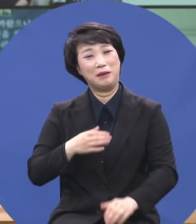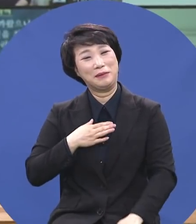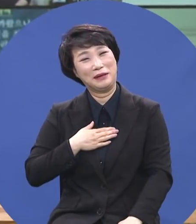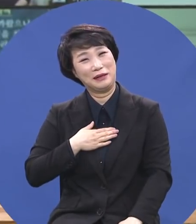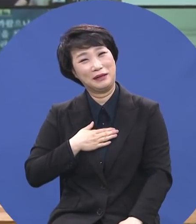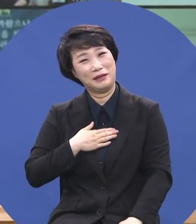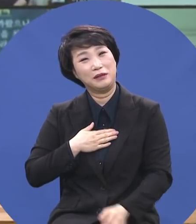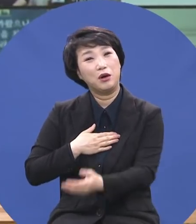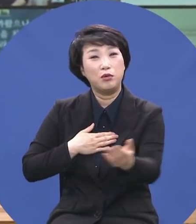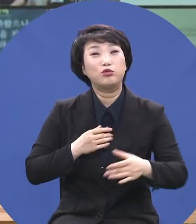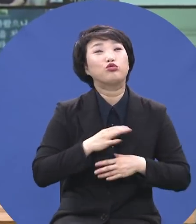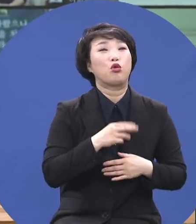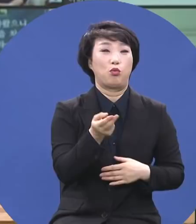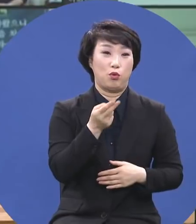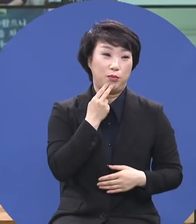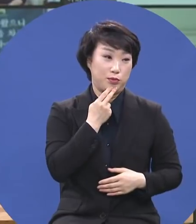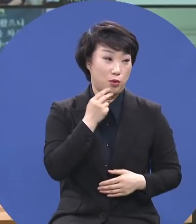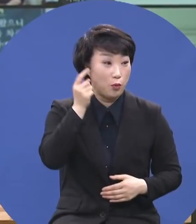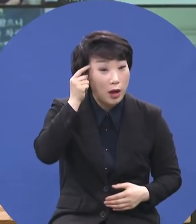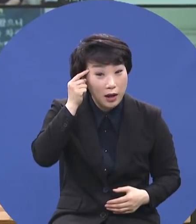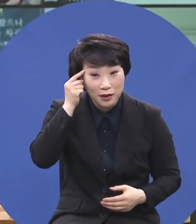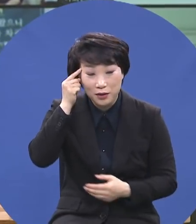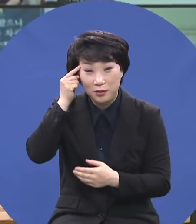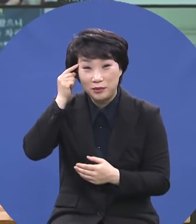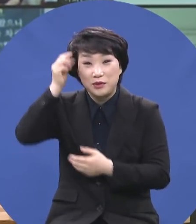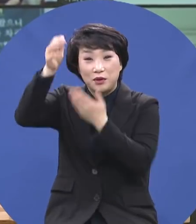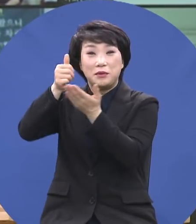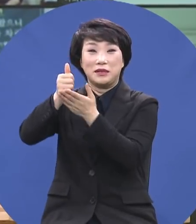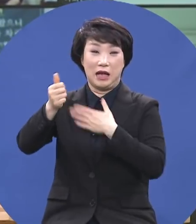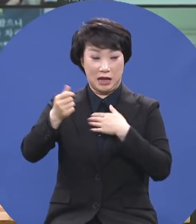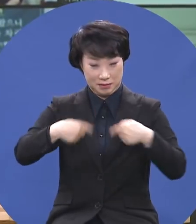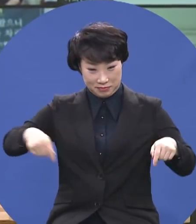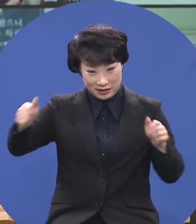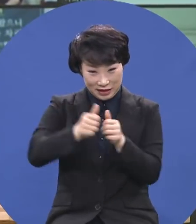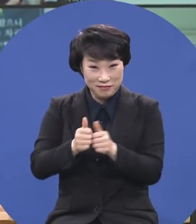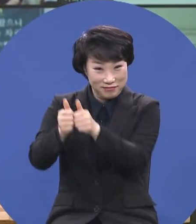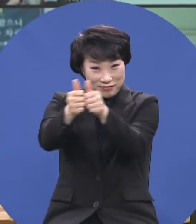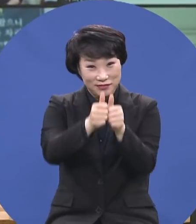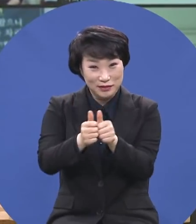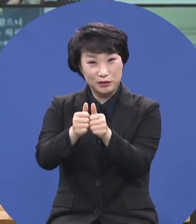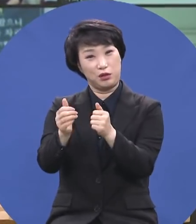우리가 두려워하지 않을 이유가 뭐냐? 함께 있기 때문에.